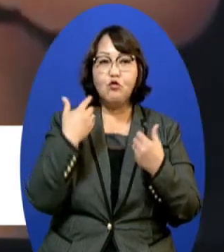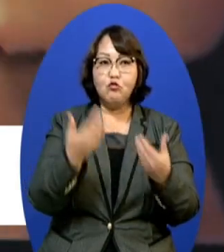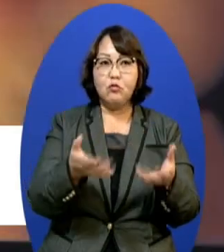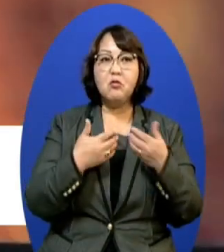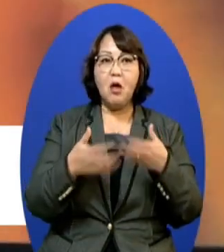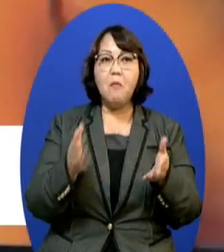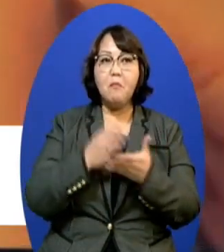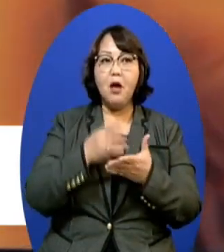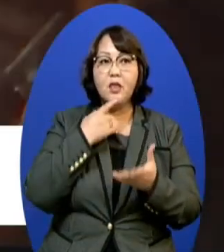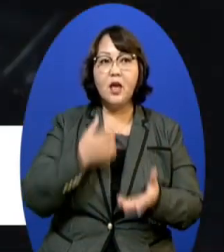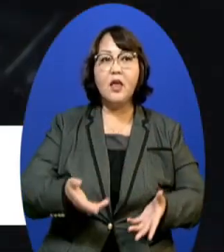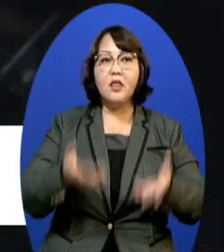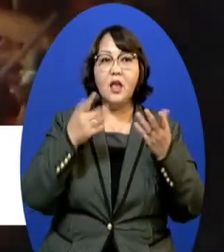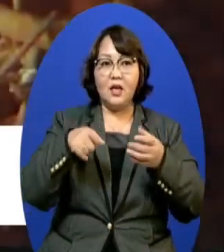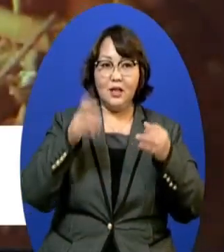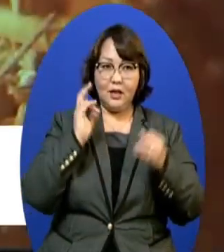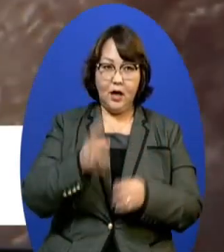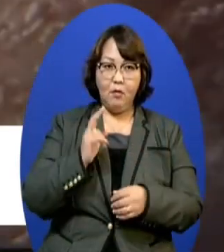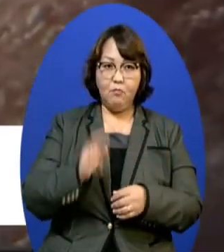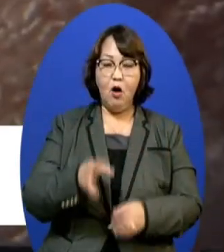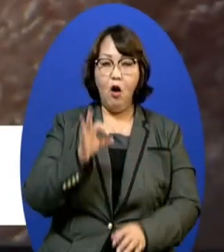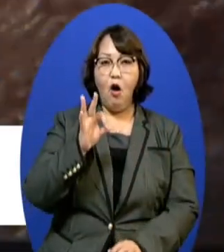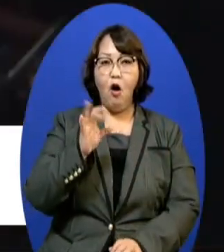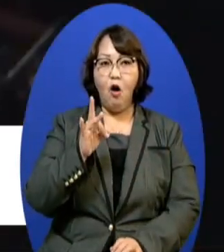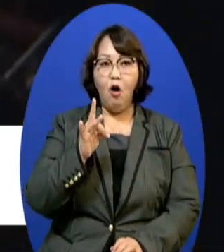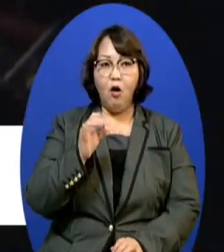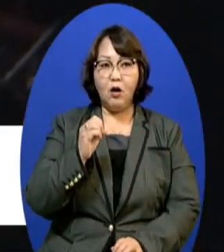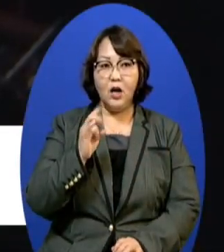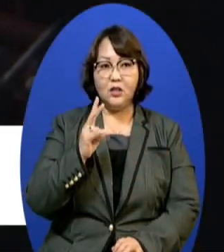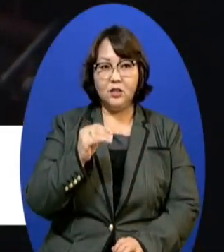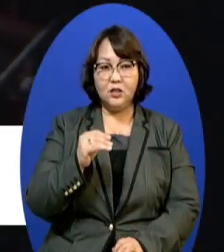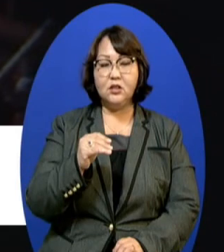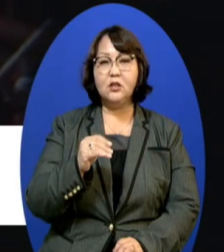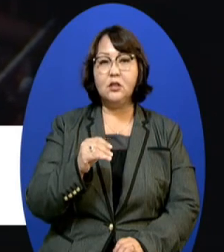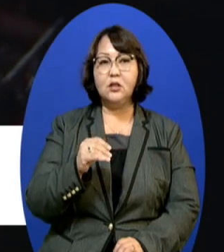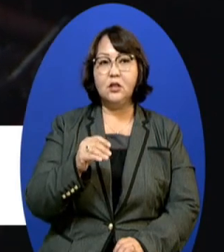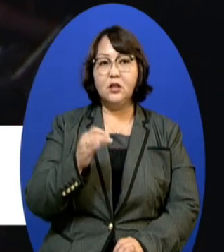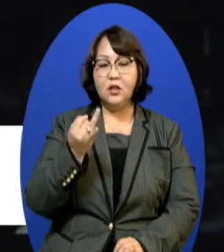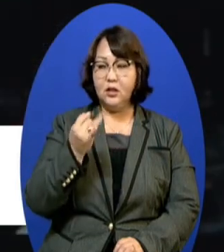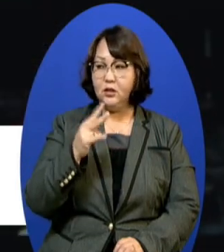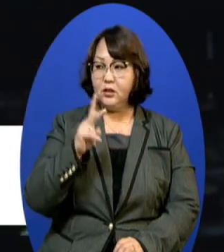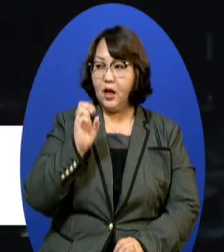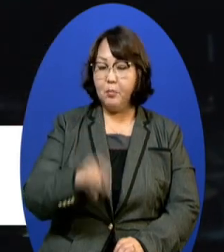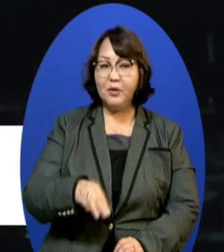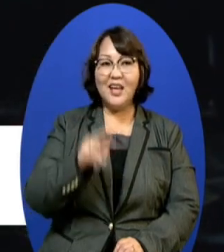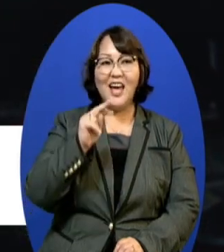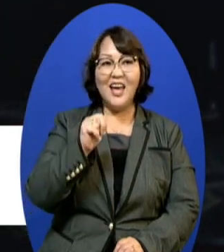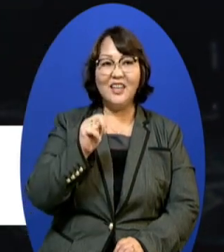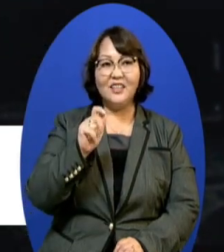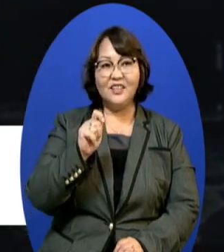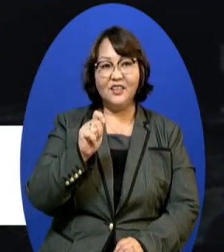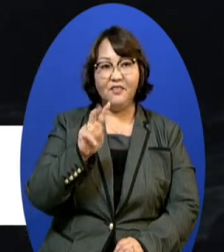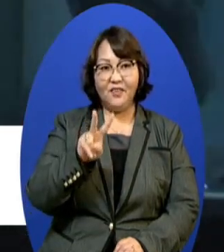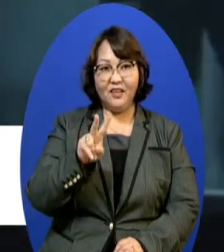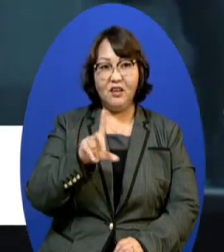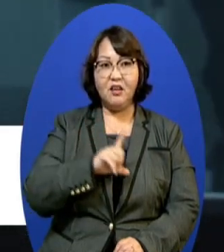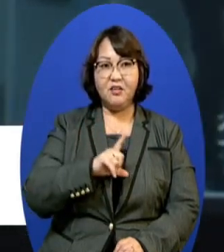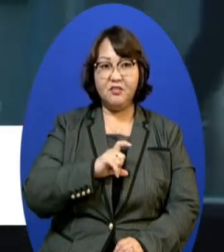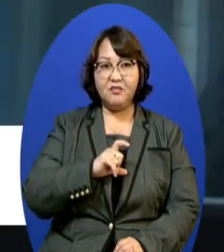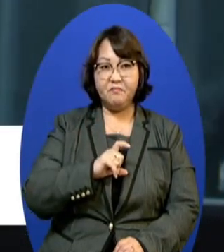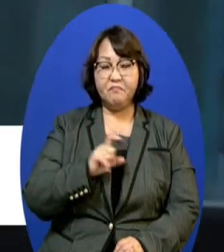энэ үеэр хэлж байлаа. Тус компанид Orange Entertainment, NTV телевизийн бүтээсэн контентууд хамаардаг бөгөөд тэд өөрсдийн эрхийн